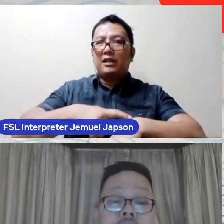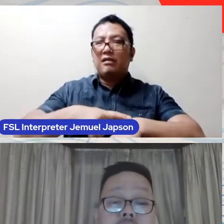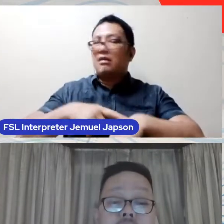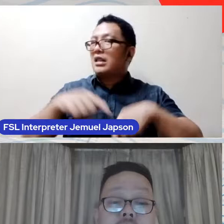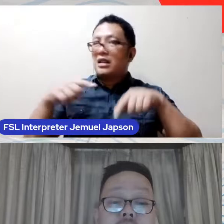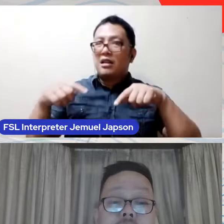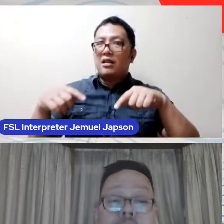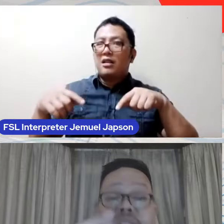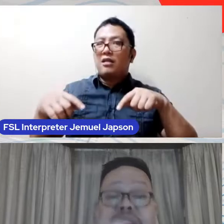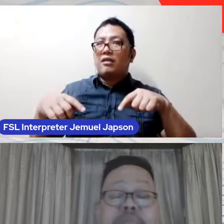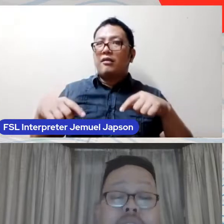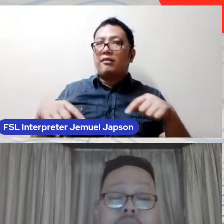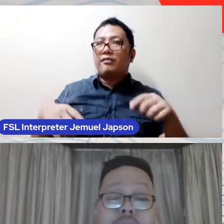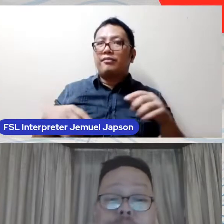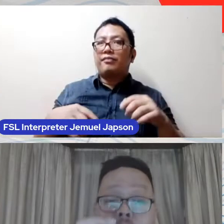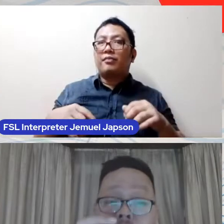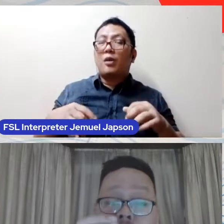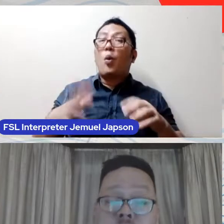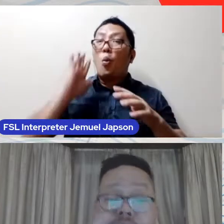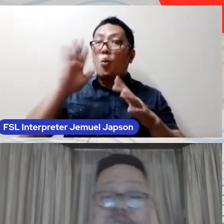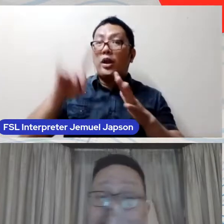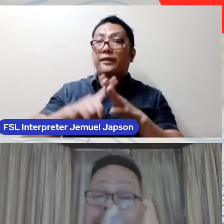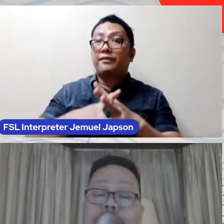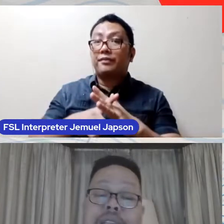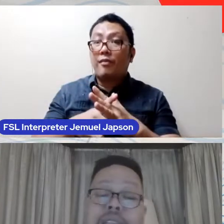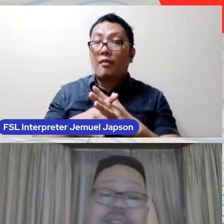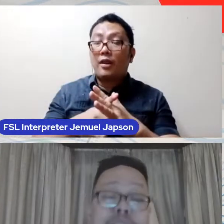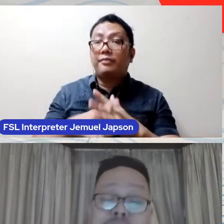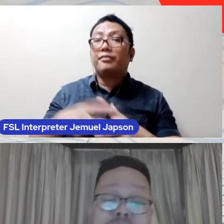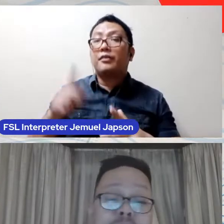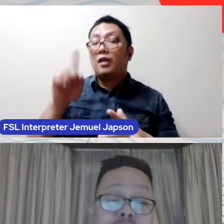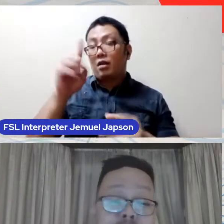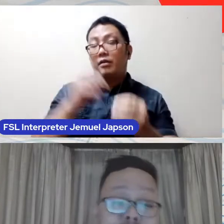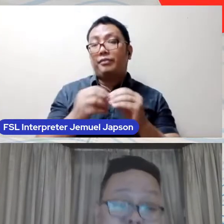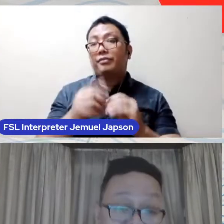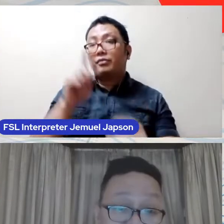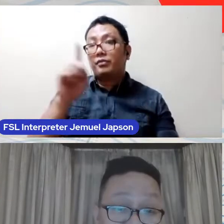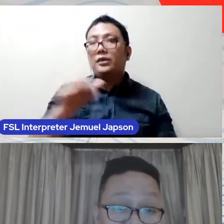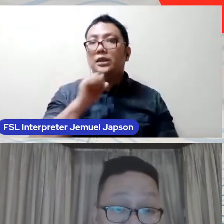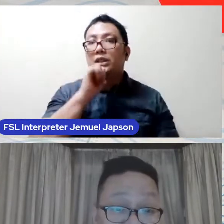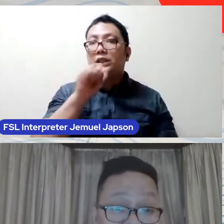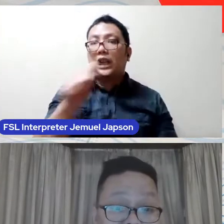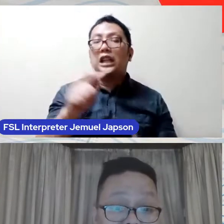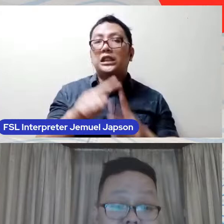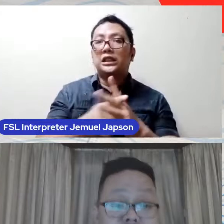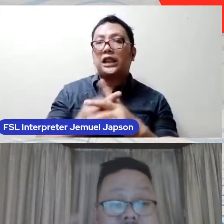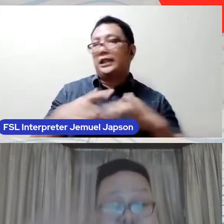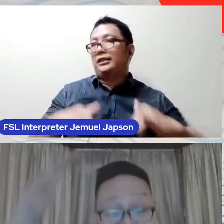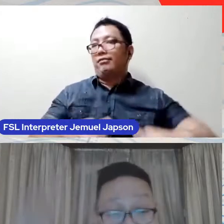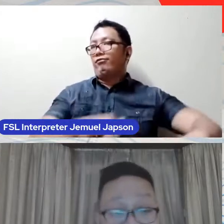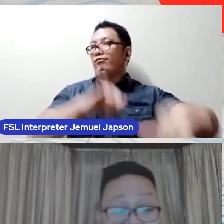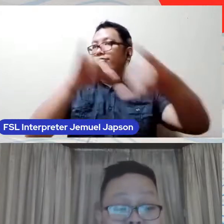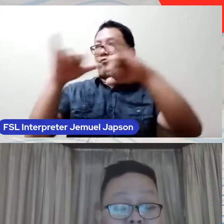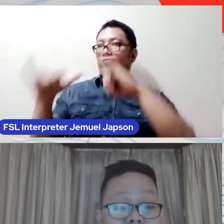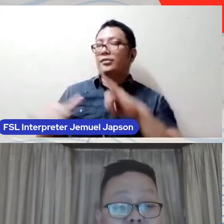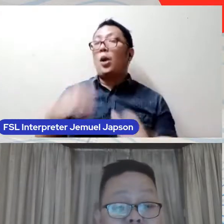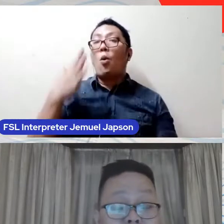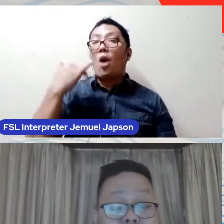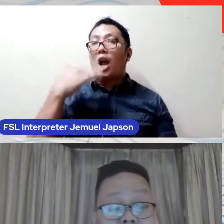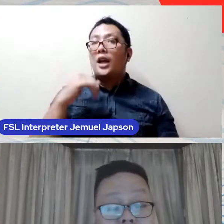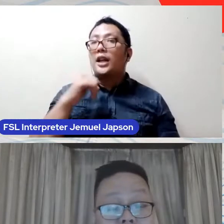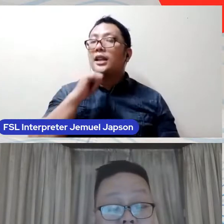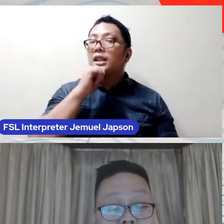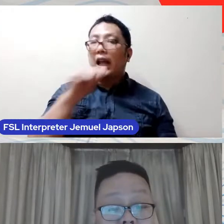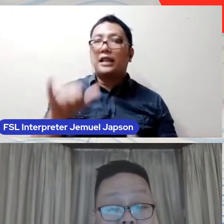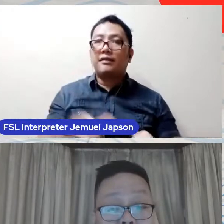So, magsisimula, number one, hindi sila magsisimula sabay-sabay, obviously. Kasi hindi sabay-sabay